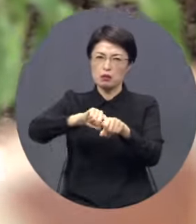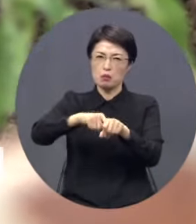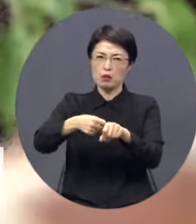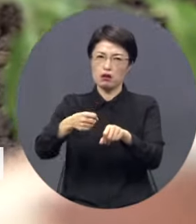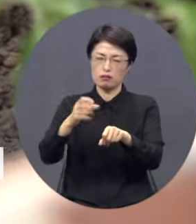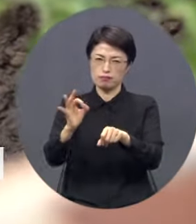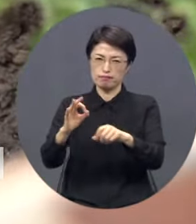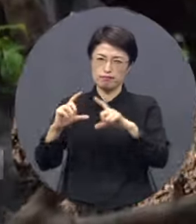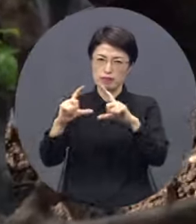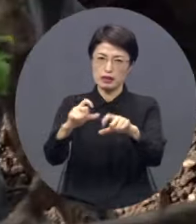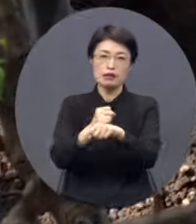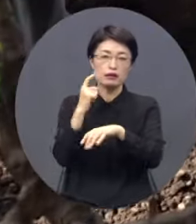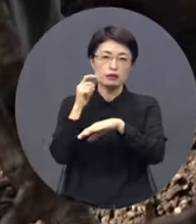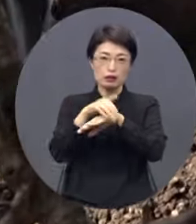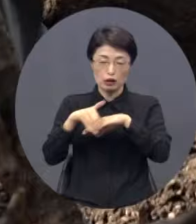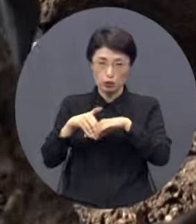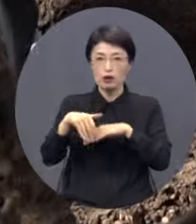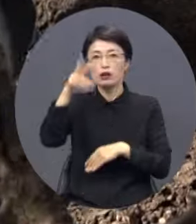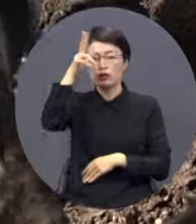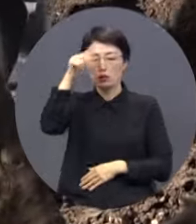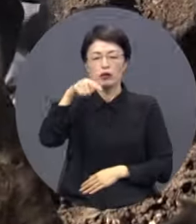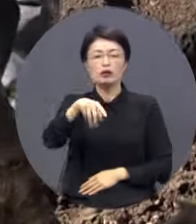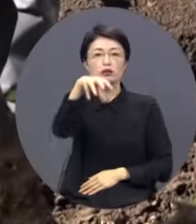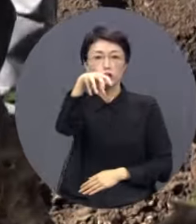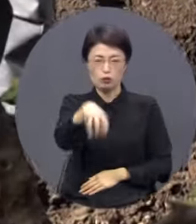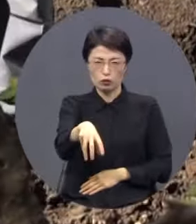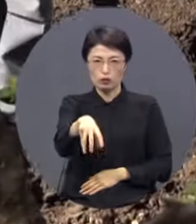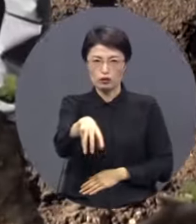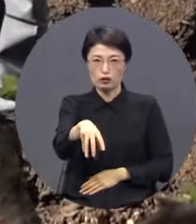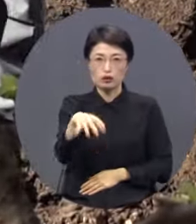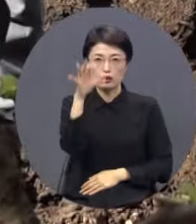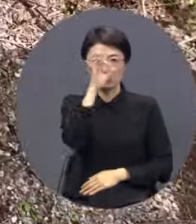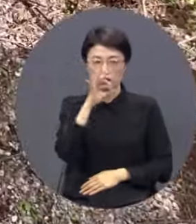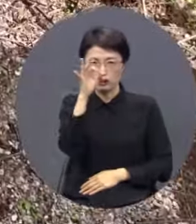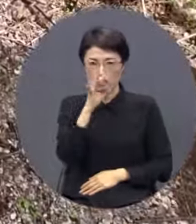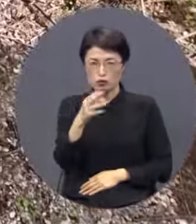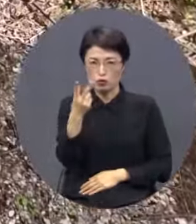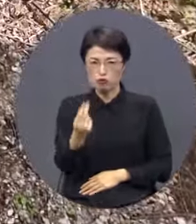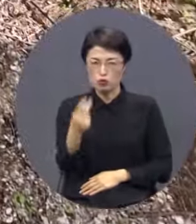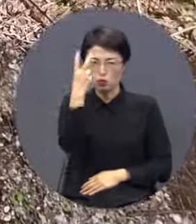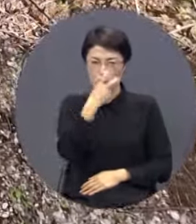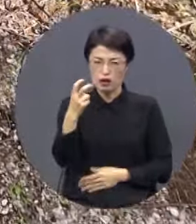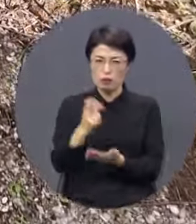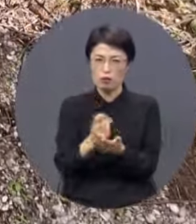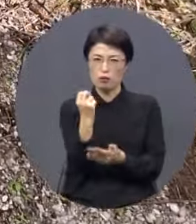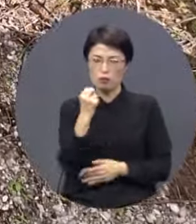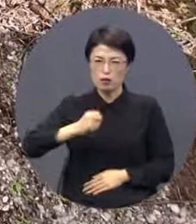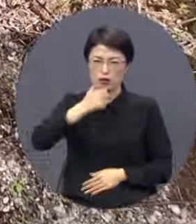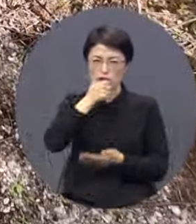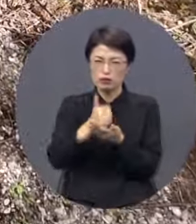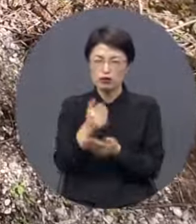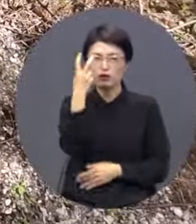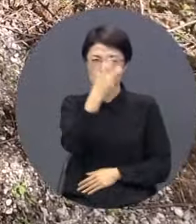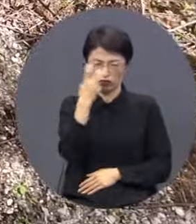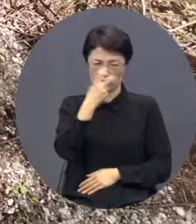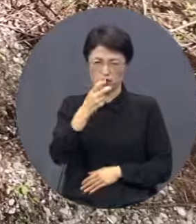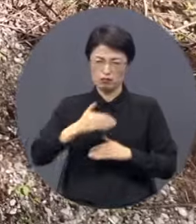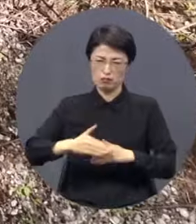계획이며 자치경찰은 해당 양돈장에 대해 가축분뇨관리법 위반 혐의로 본격적인 수사를 벌이고